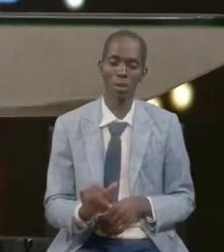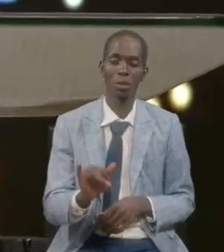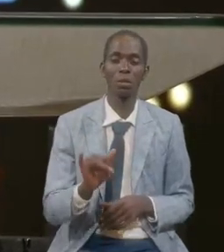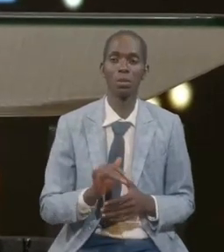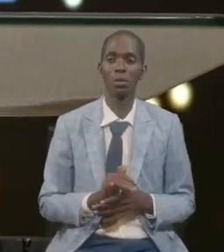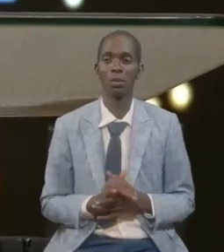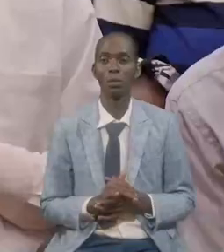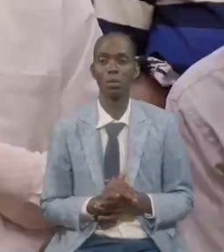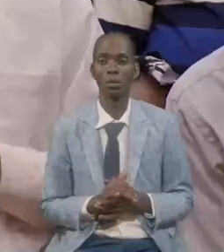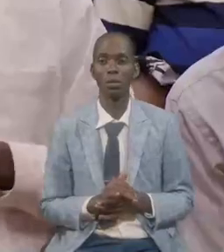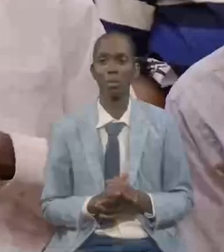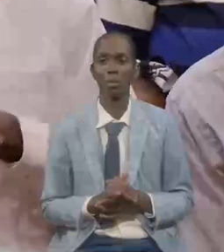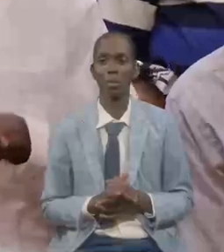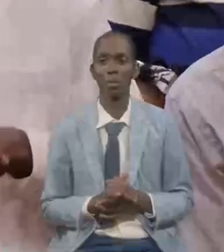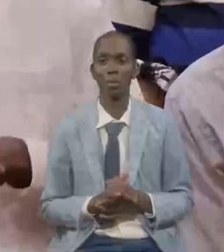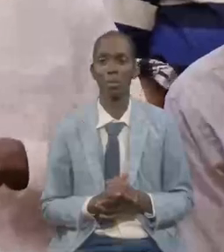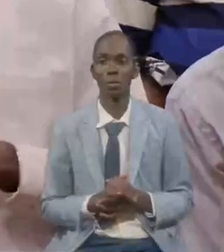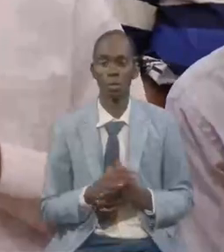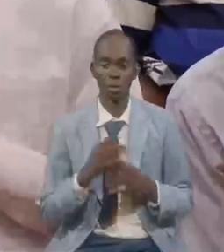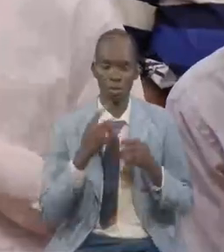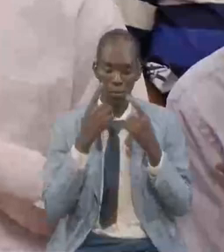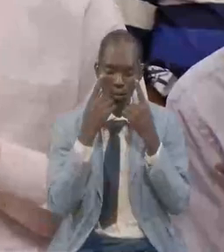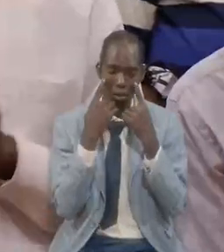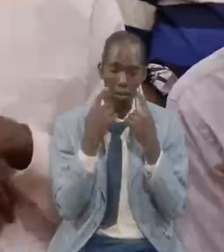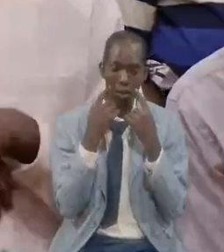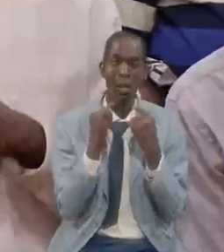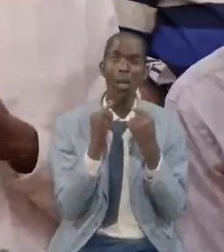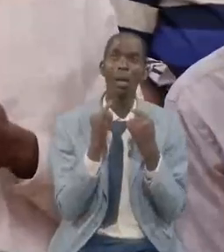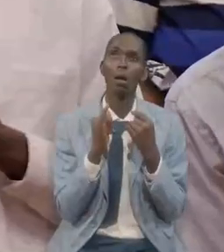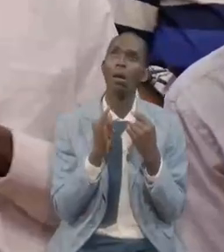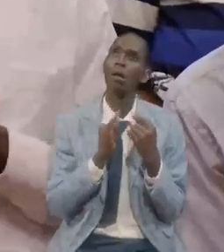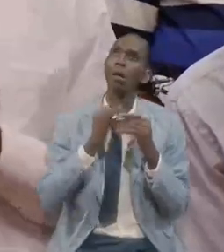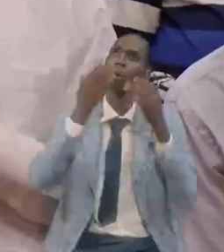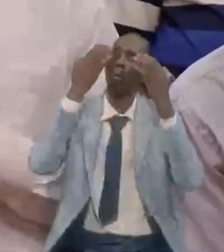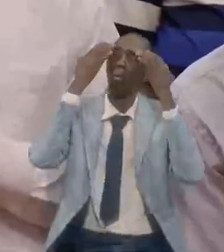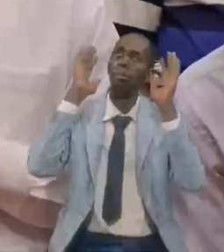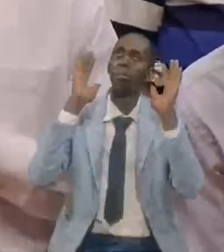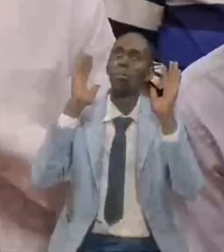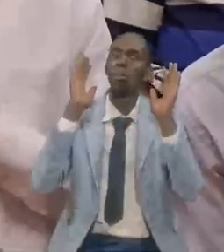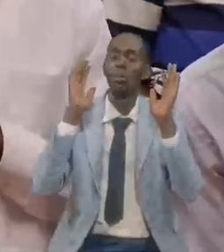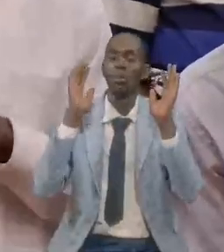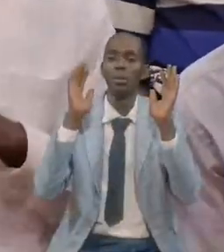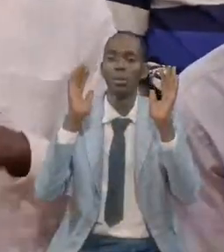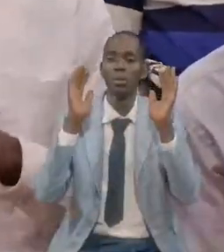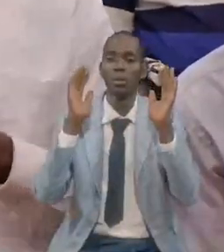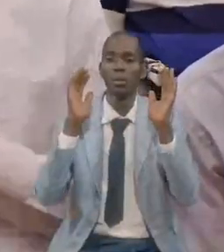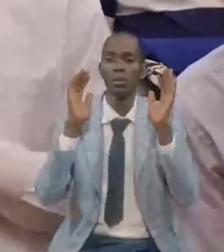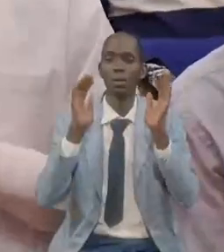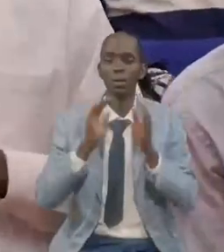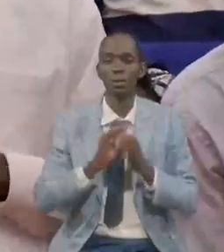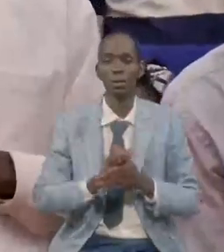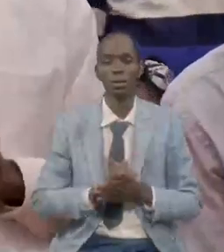dans l'éternité. Un insensé à l'éternité. En pleurant, disant, si je